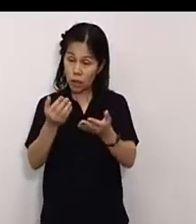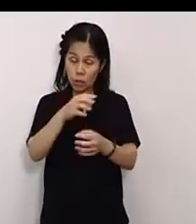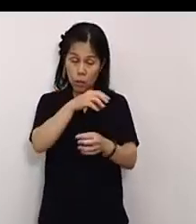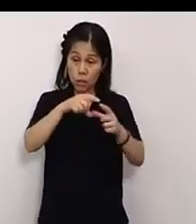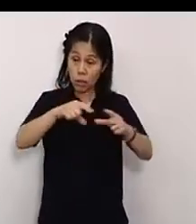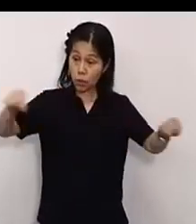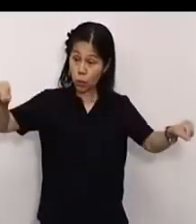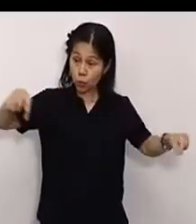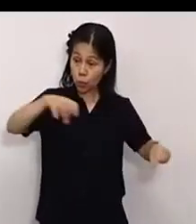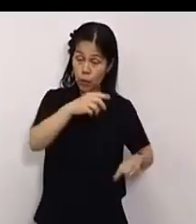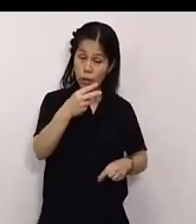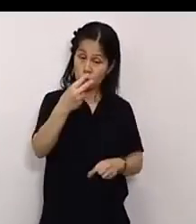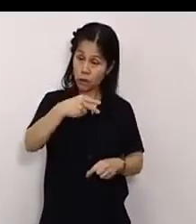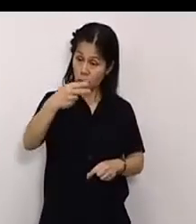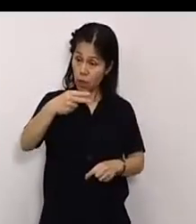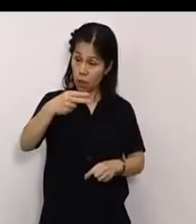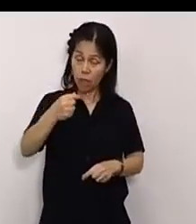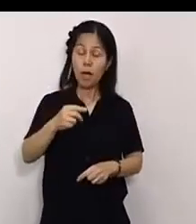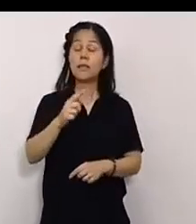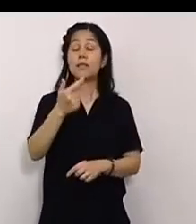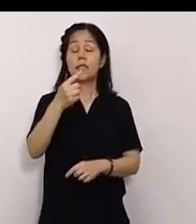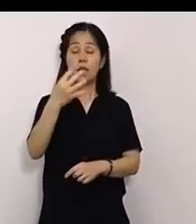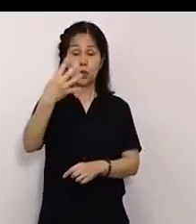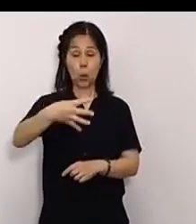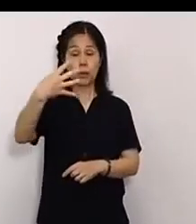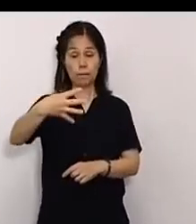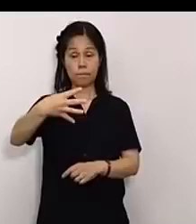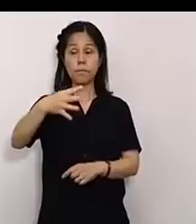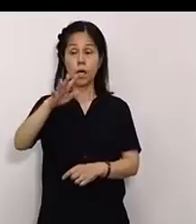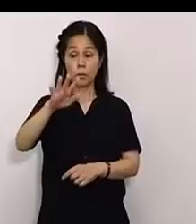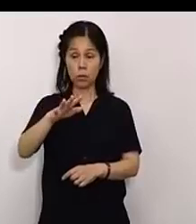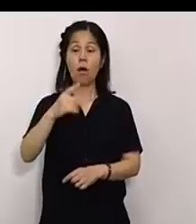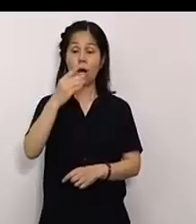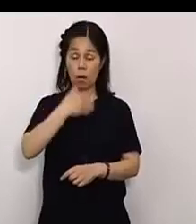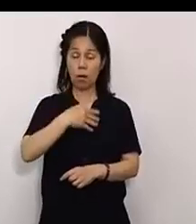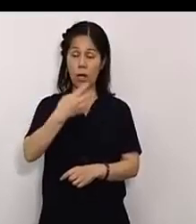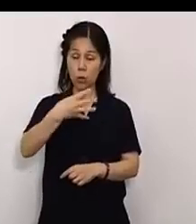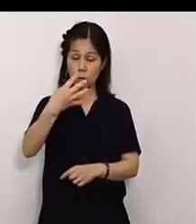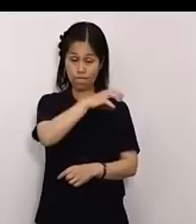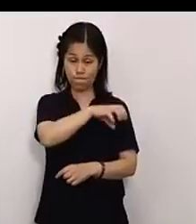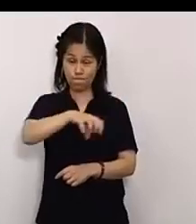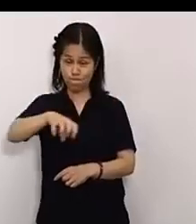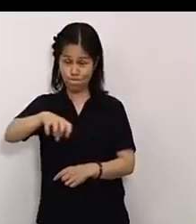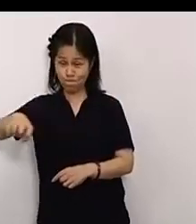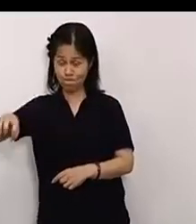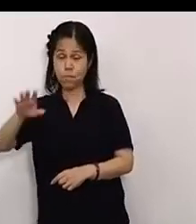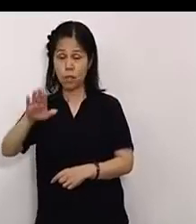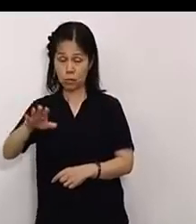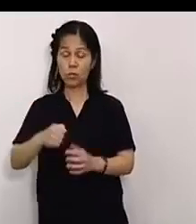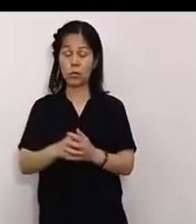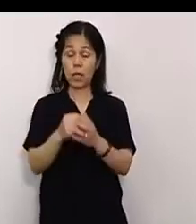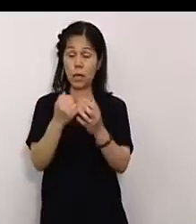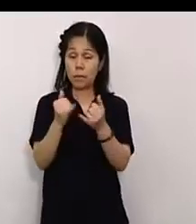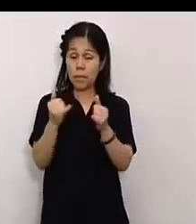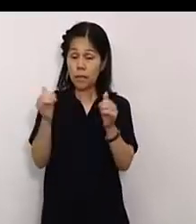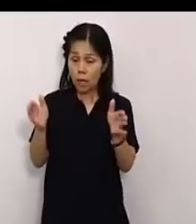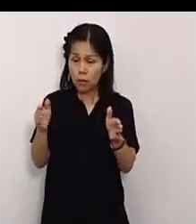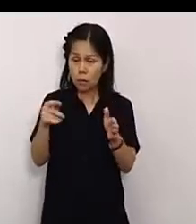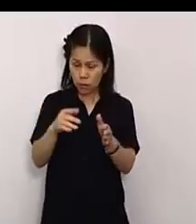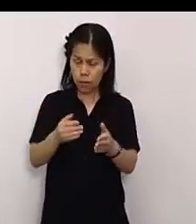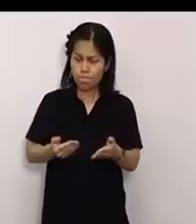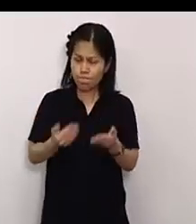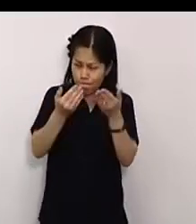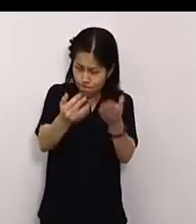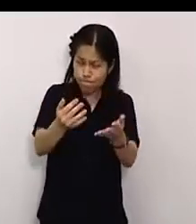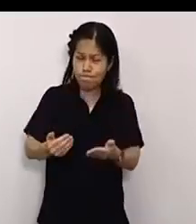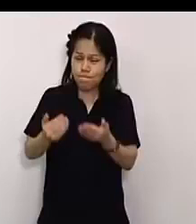か、子ども食堂。 4000箇所。 4000箇所です。はい、だから非常に民間の善意の積み重ねで広がって